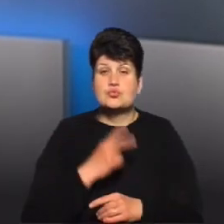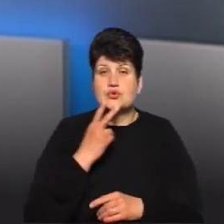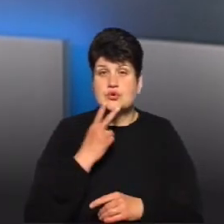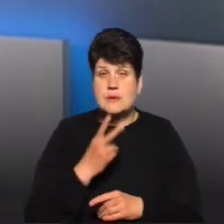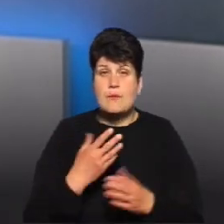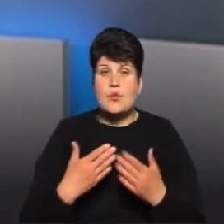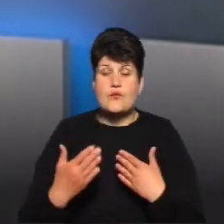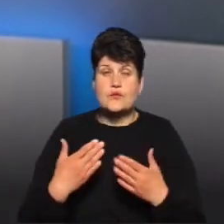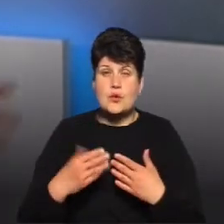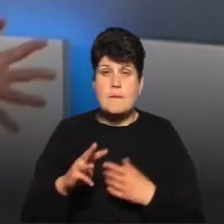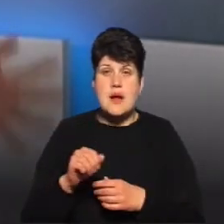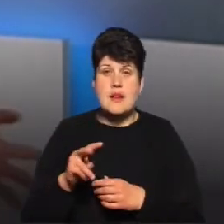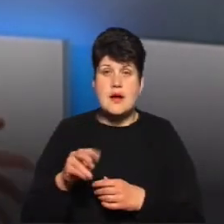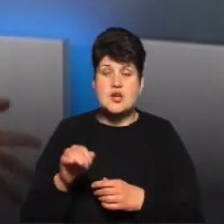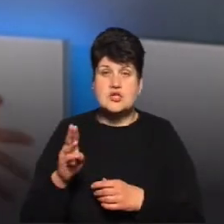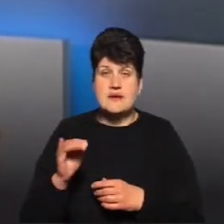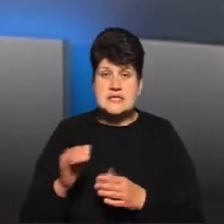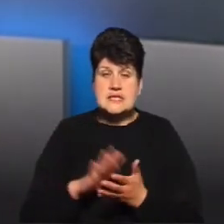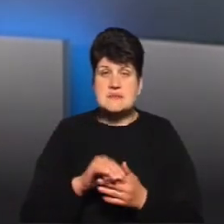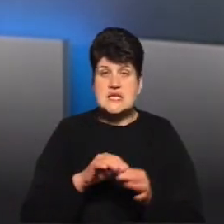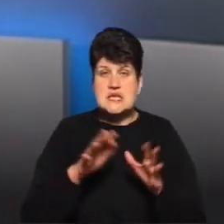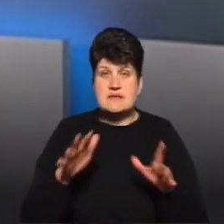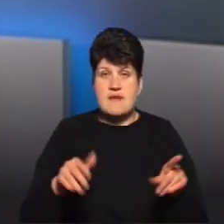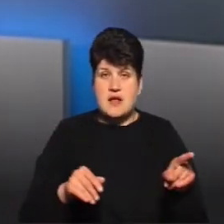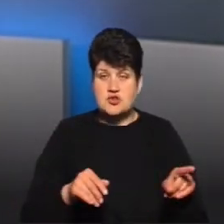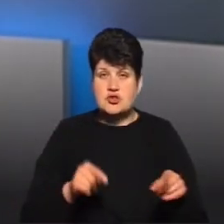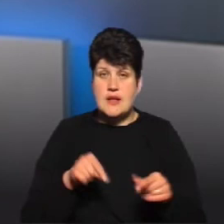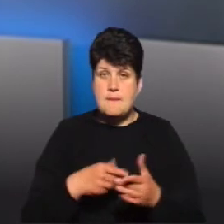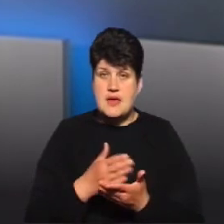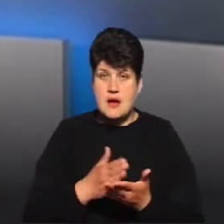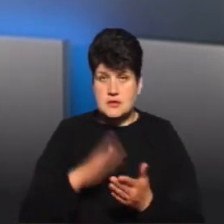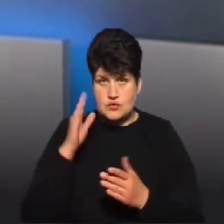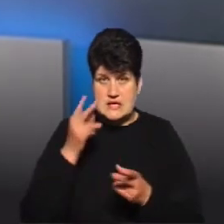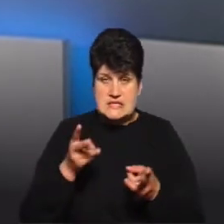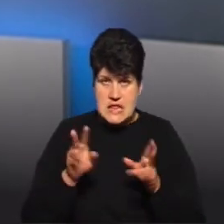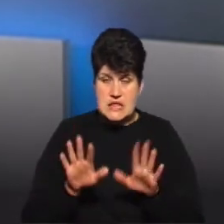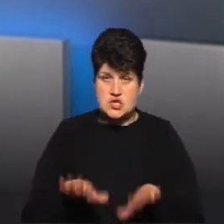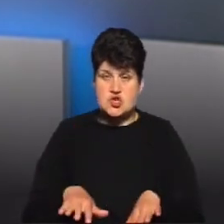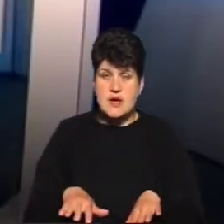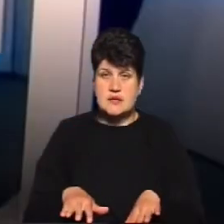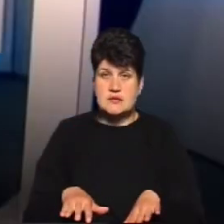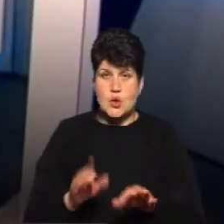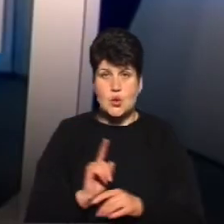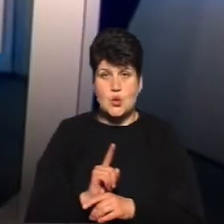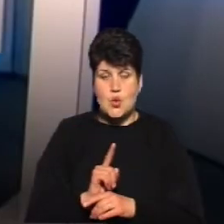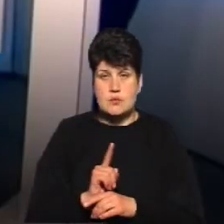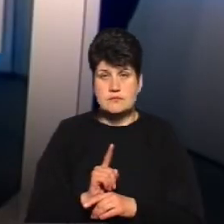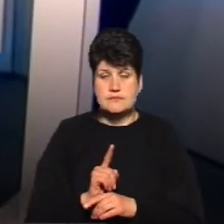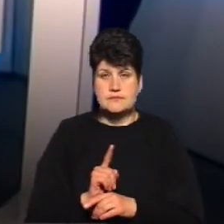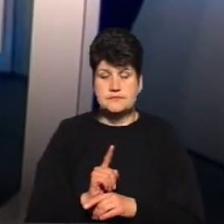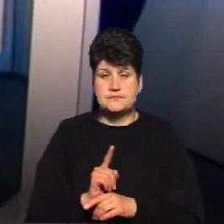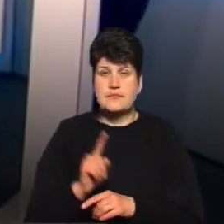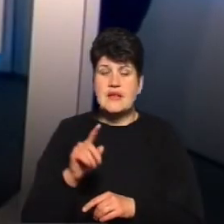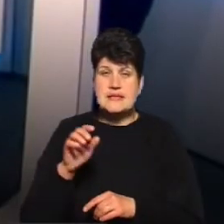Малашівецького сміттєзвалища? Чи там якість води залишається в нормативах, чи ні? За